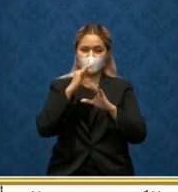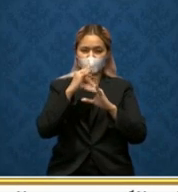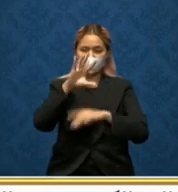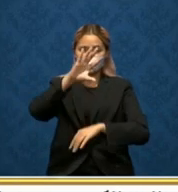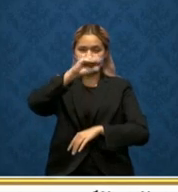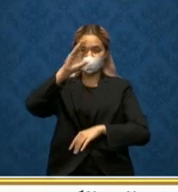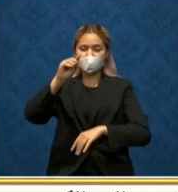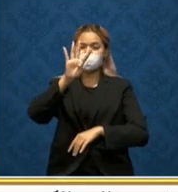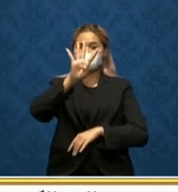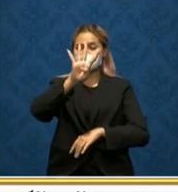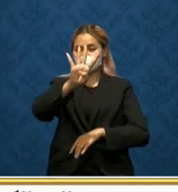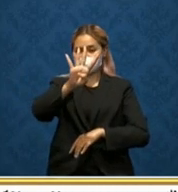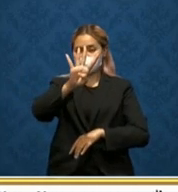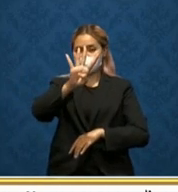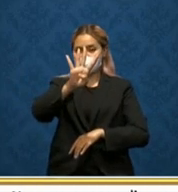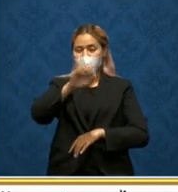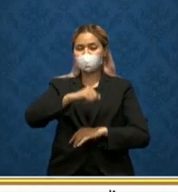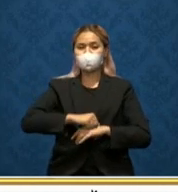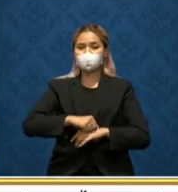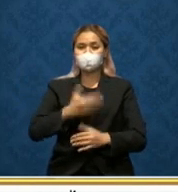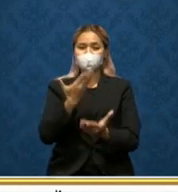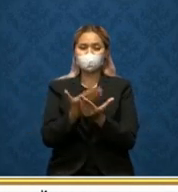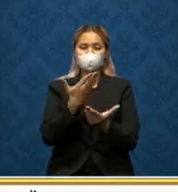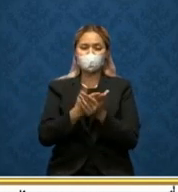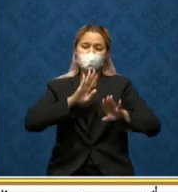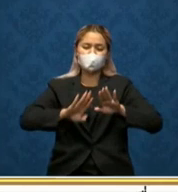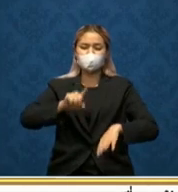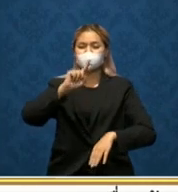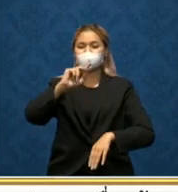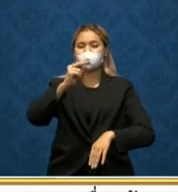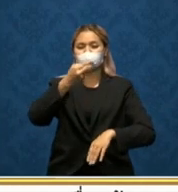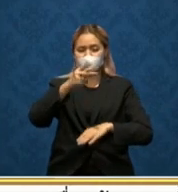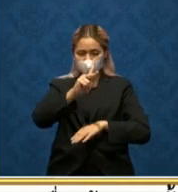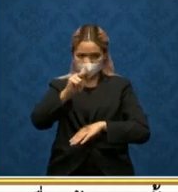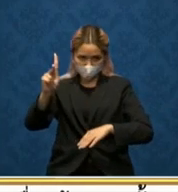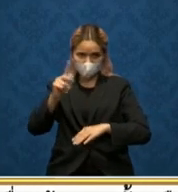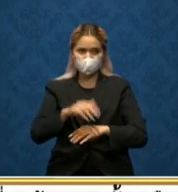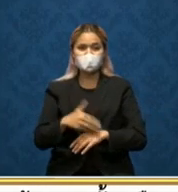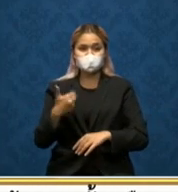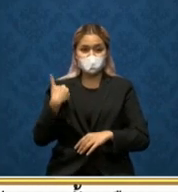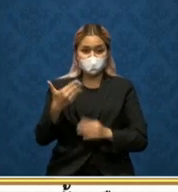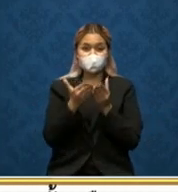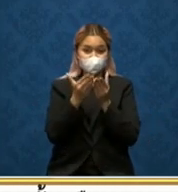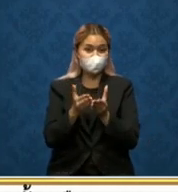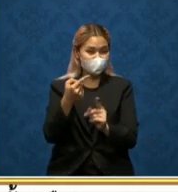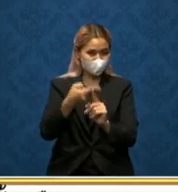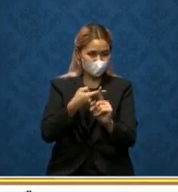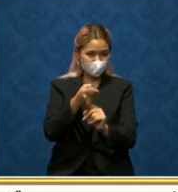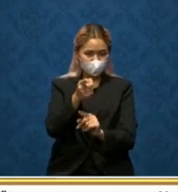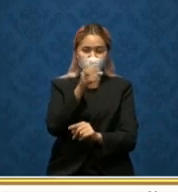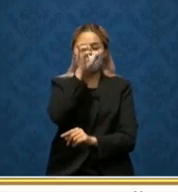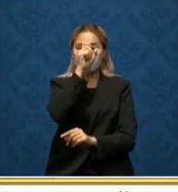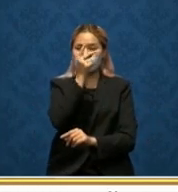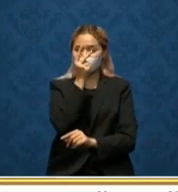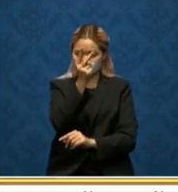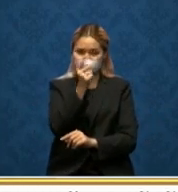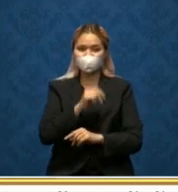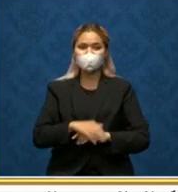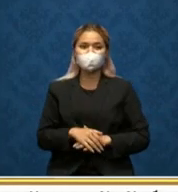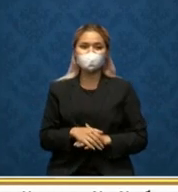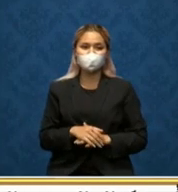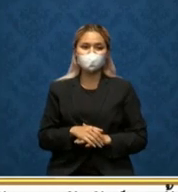ละ 11,000บาทหรือว่า่าล่าสุดเนี่ยออสิรินพานี่มีเรือยอดให้เช่าด้วยนะครับอยากให้ไปลองจริงๆ